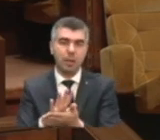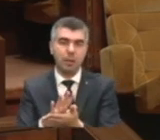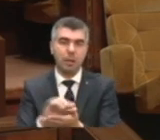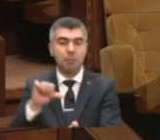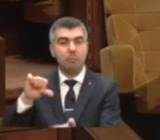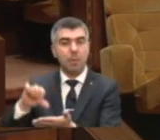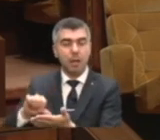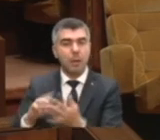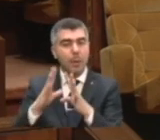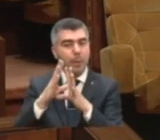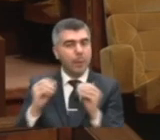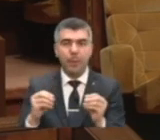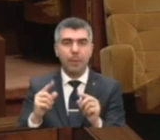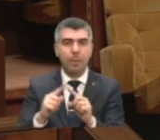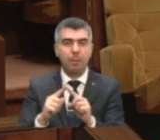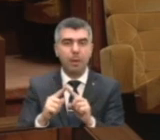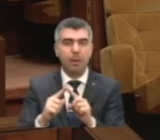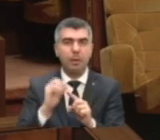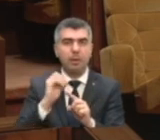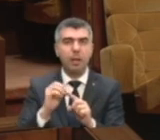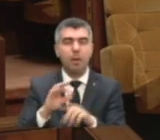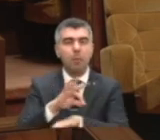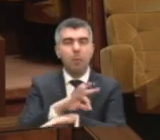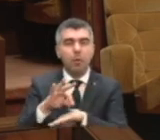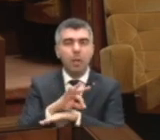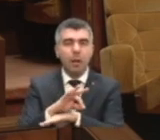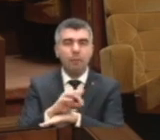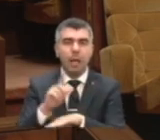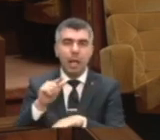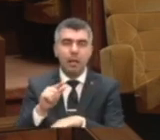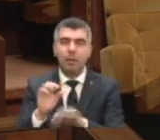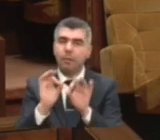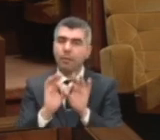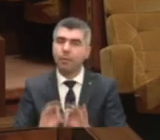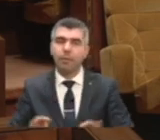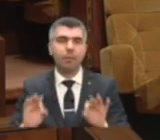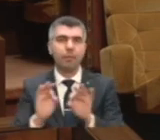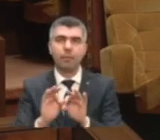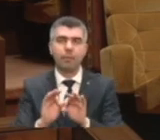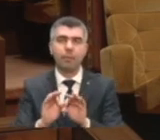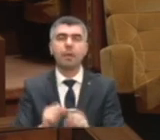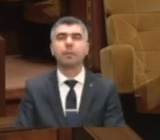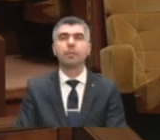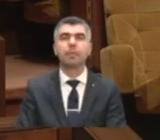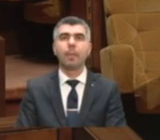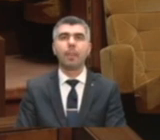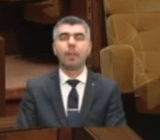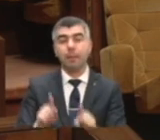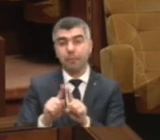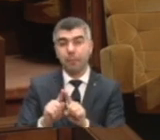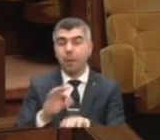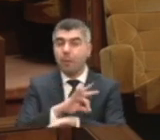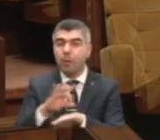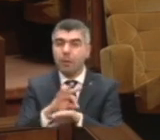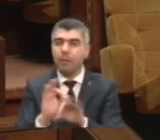في ظل غياب اطر غير كاين، ما كايناش هاد الاطر. هي كاينه الافكتيف مو كاينه، مي هاد